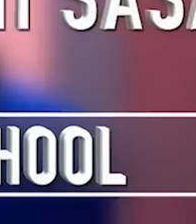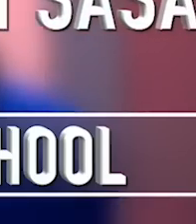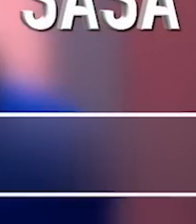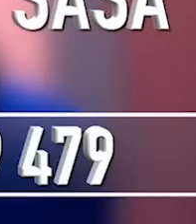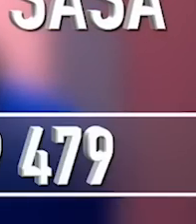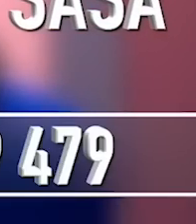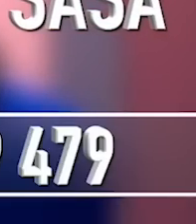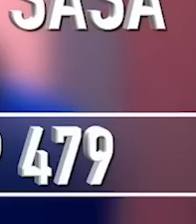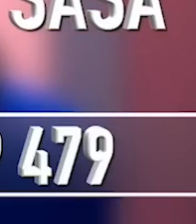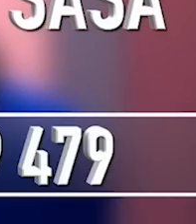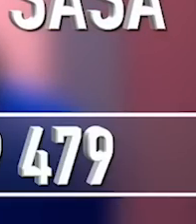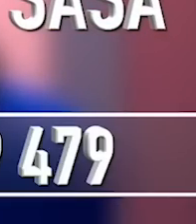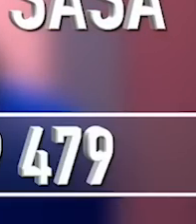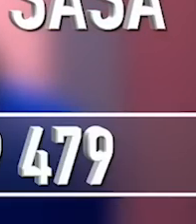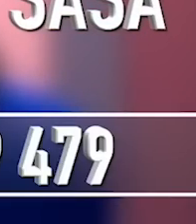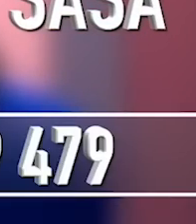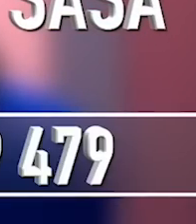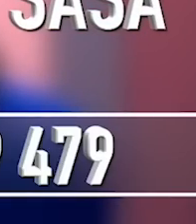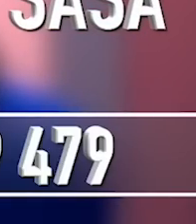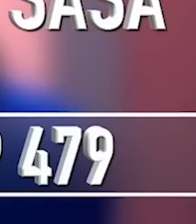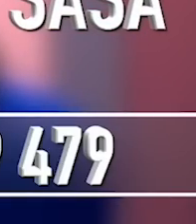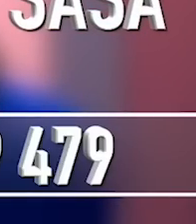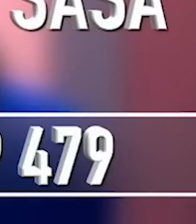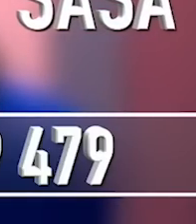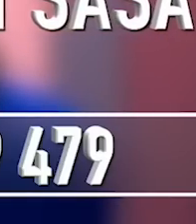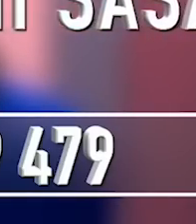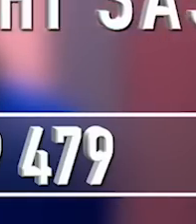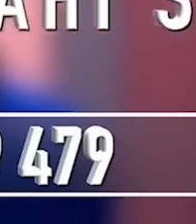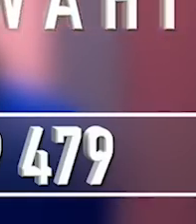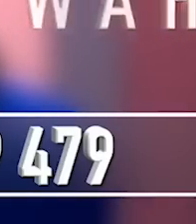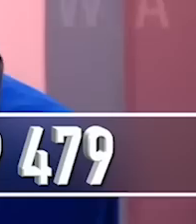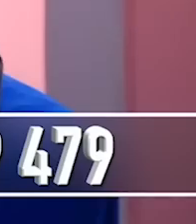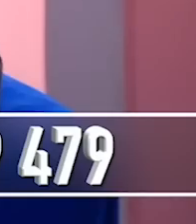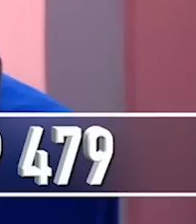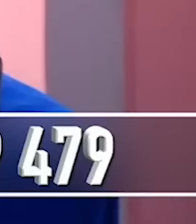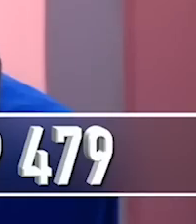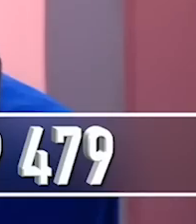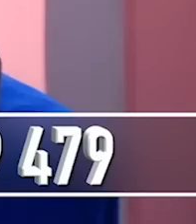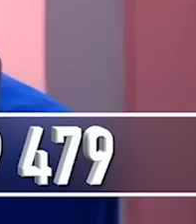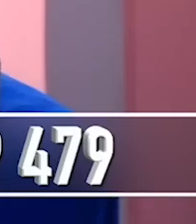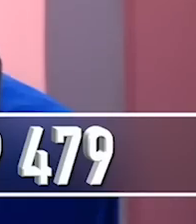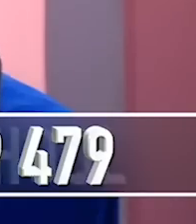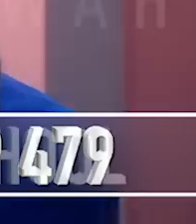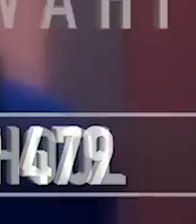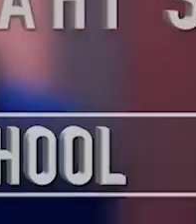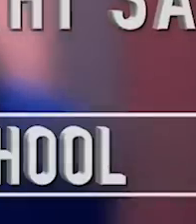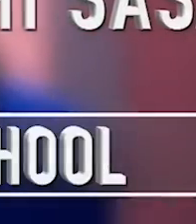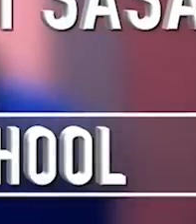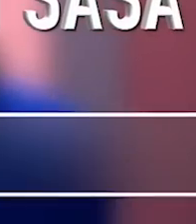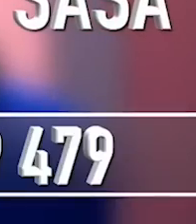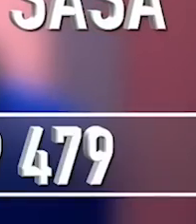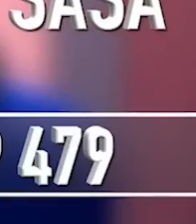watoto wote wa michepuo ya biashara na michepuo ya lugha na sanaa. Karibuni sana wote.